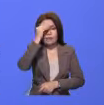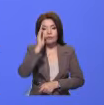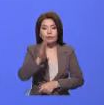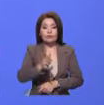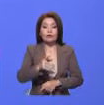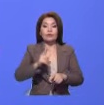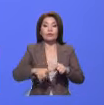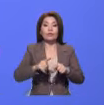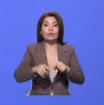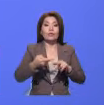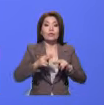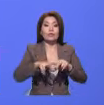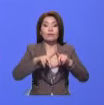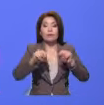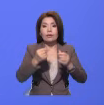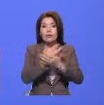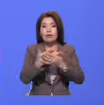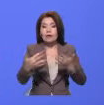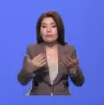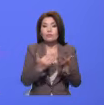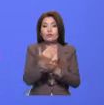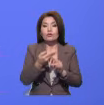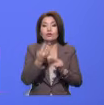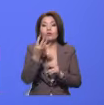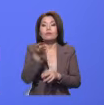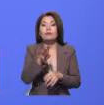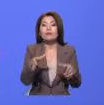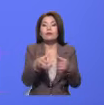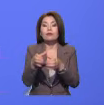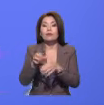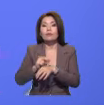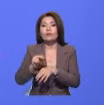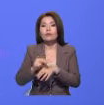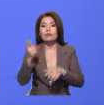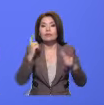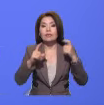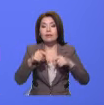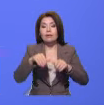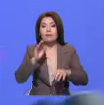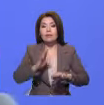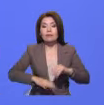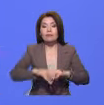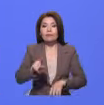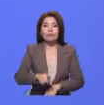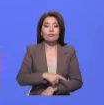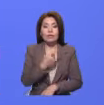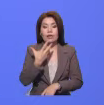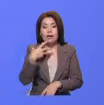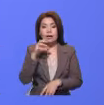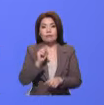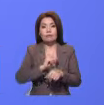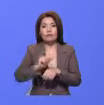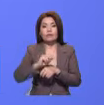Алдағы уақытта осы мектеп аясында әртүрлі уақытта 4 факультет ашылады. Онда білім алып шыққан студенттердің білікті маман болуына біз барымызды саламыз.